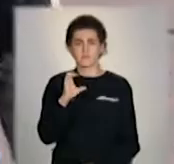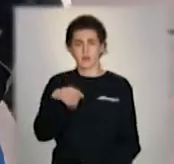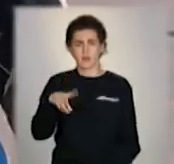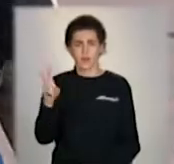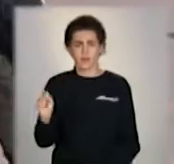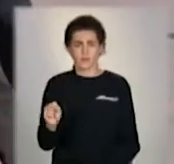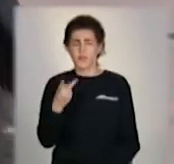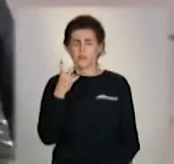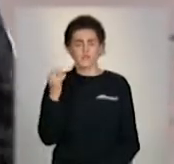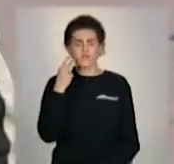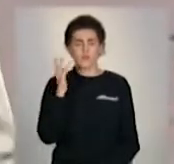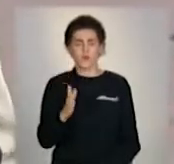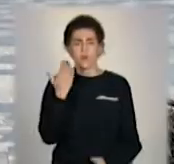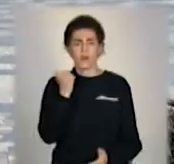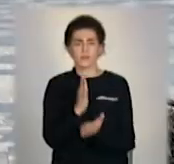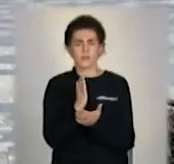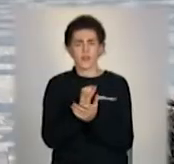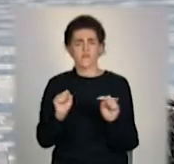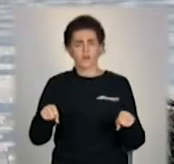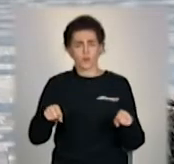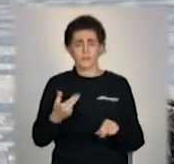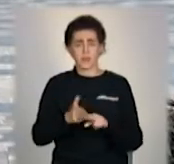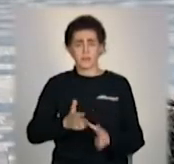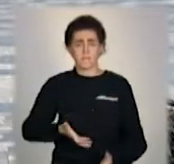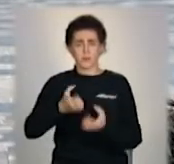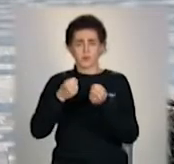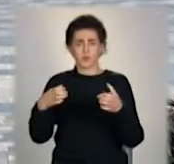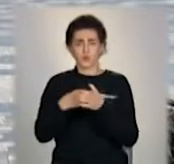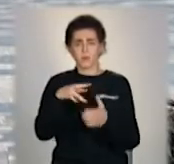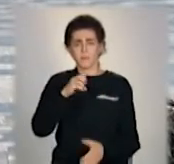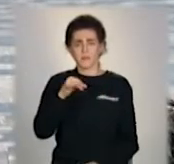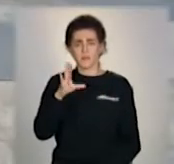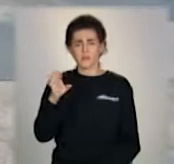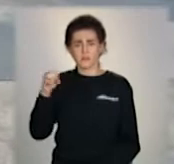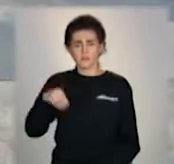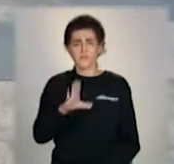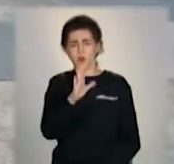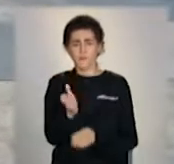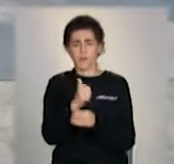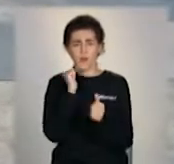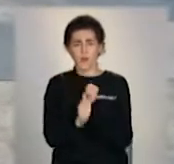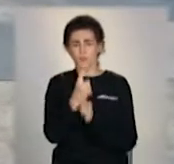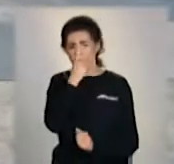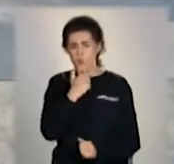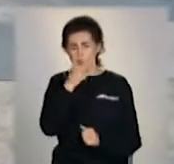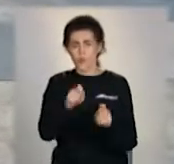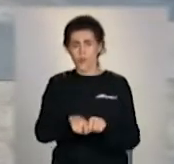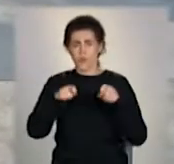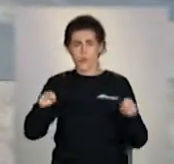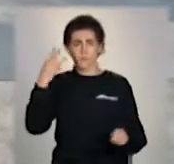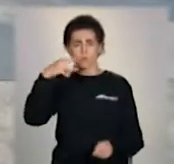Ну, не завжди, коли, в общем, по можливості. Завдяки підтримці групи Метінвест у Маріуполі щороку відкриваються сучасні